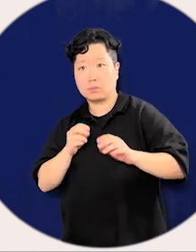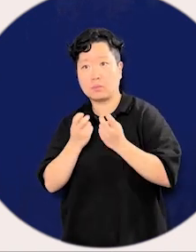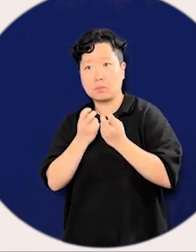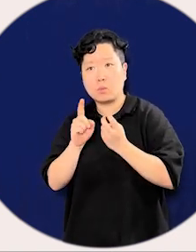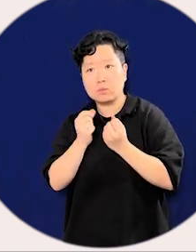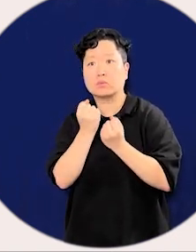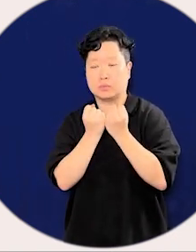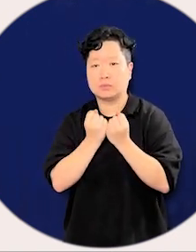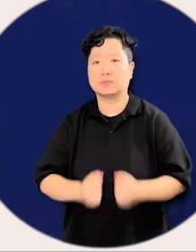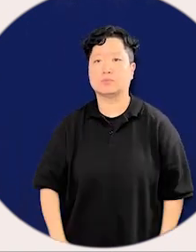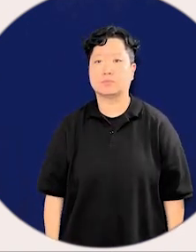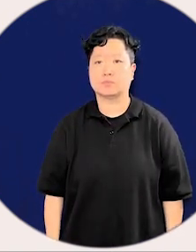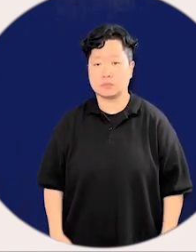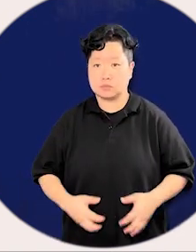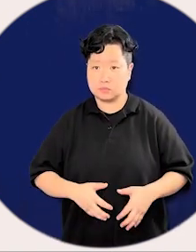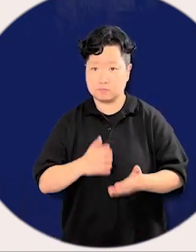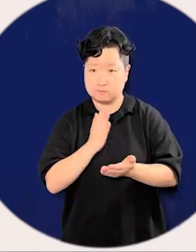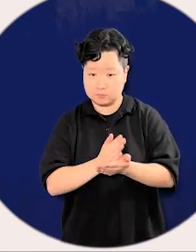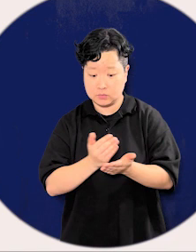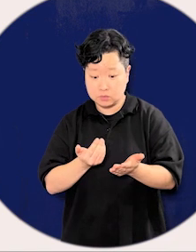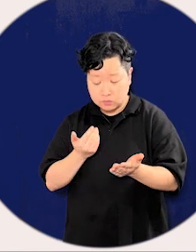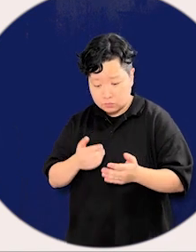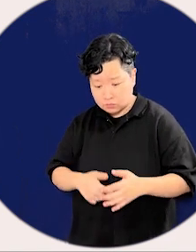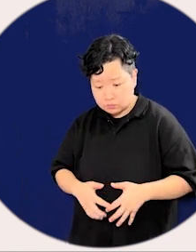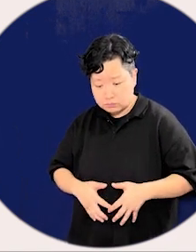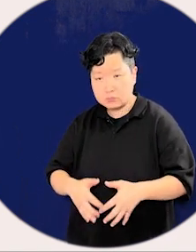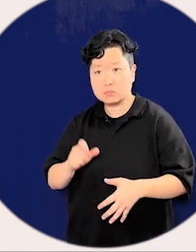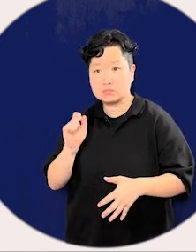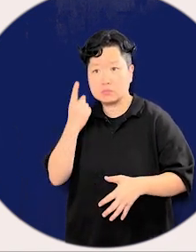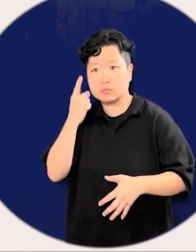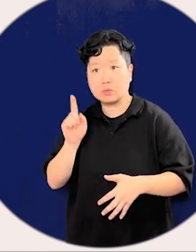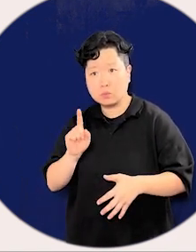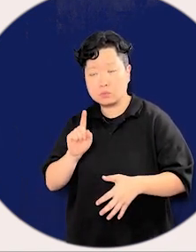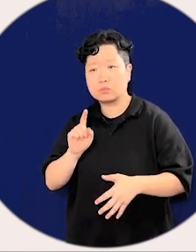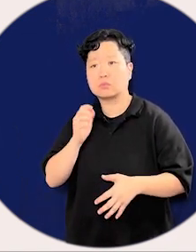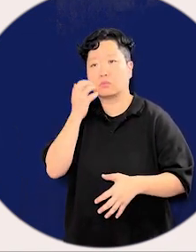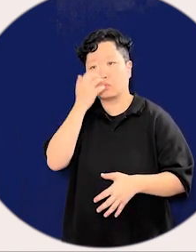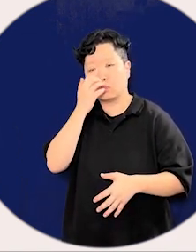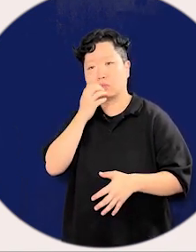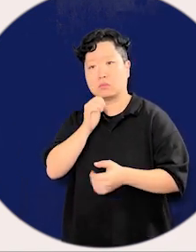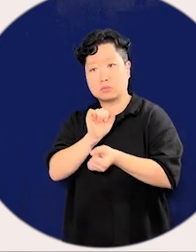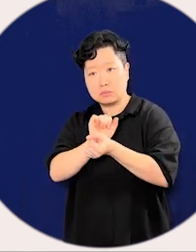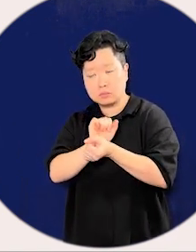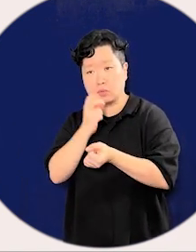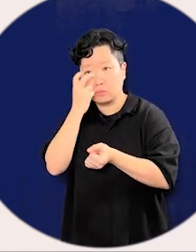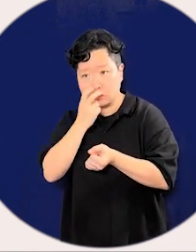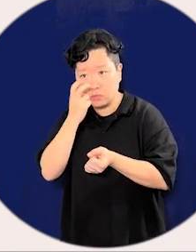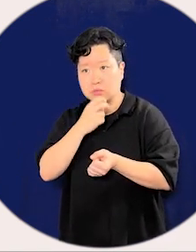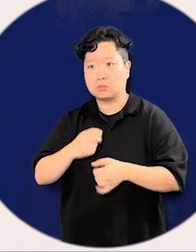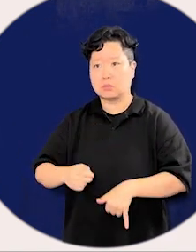대해 안내합니다. 임신 중지 전에는 경우에 따라 성매개 감염 검사, 자궁 경부 세포